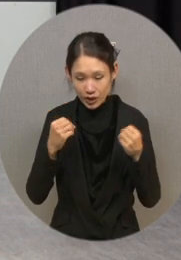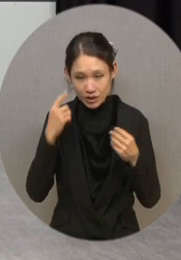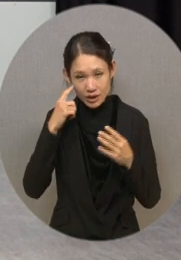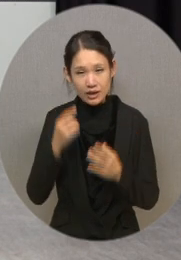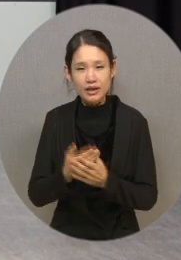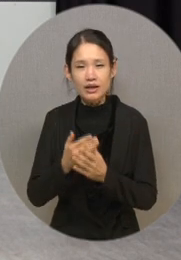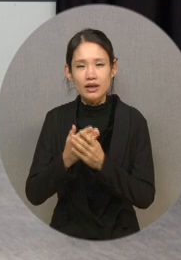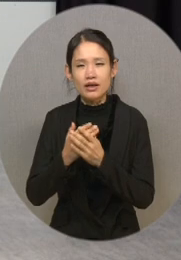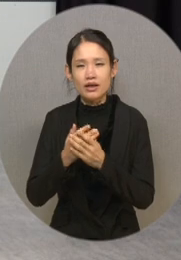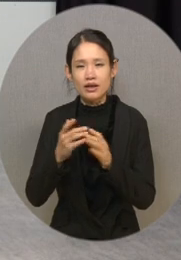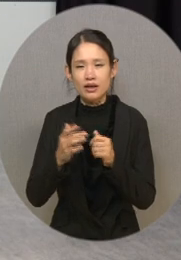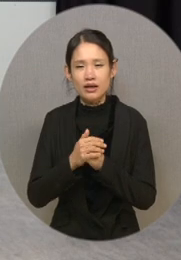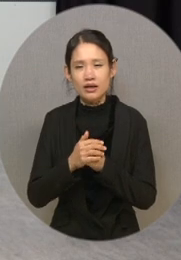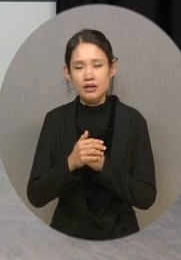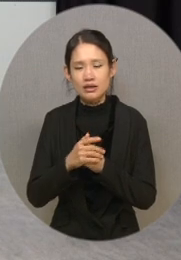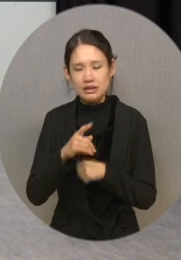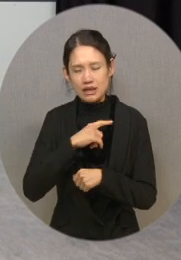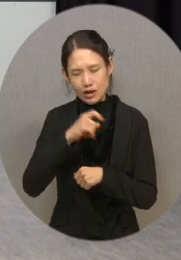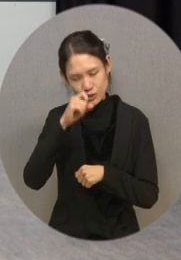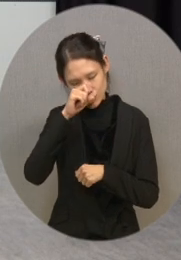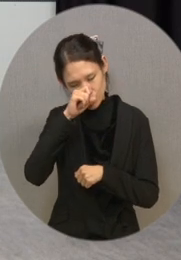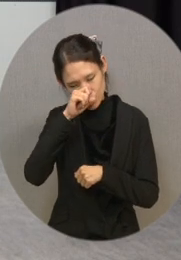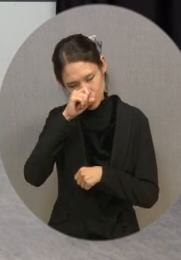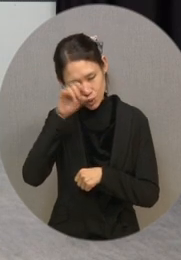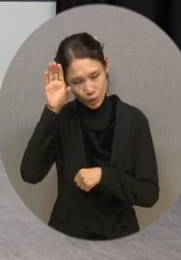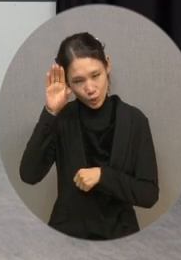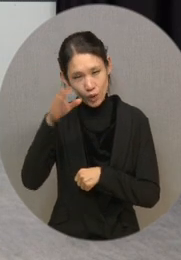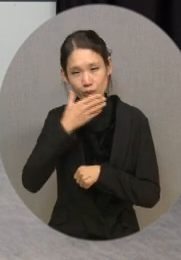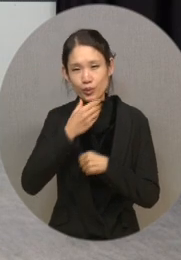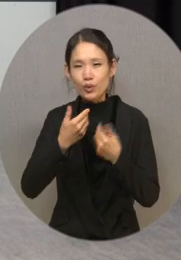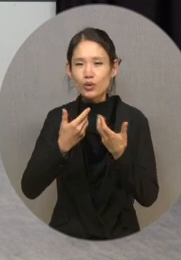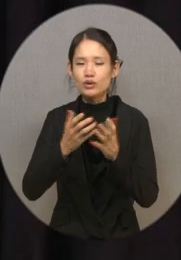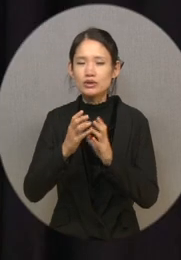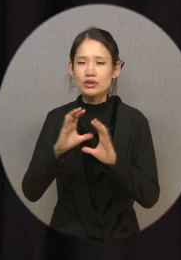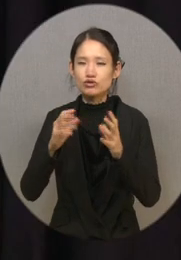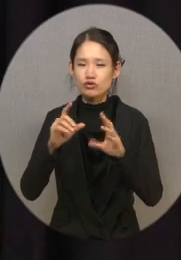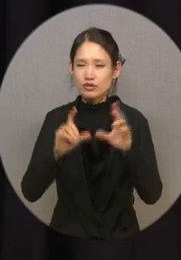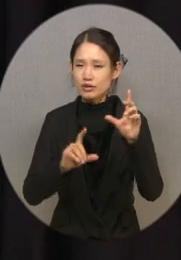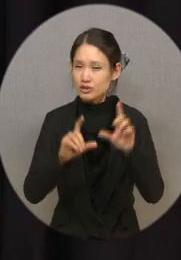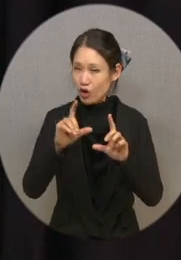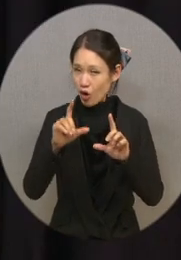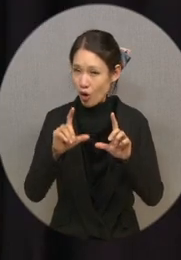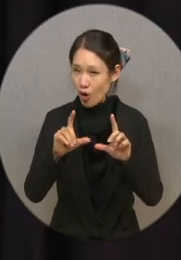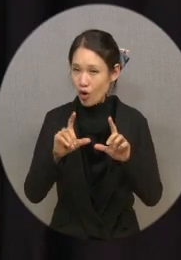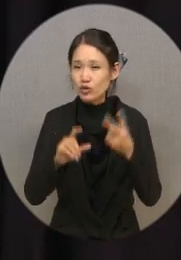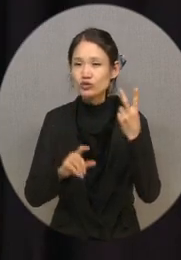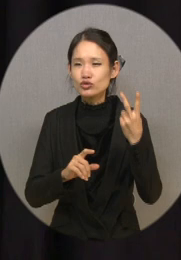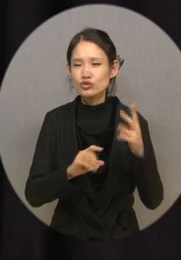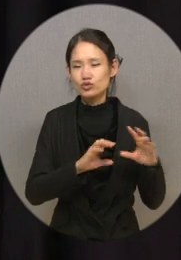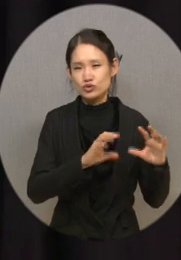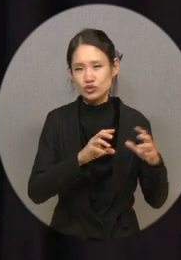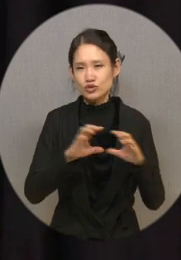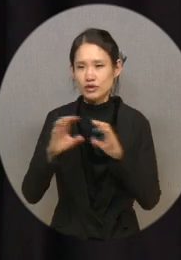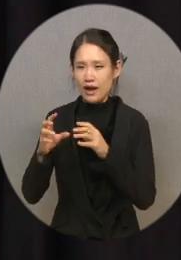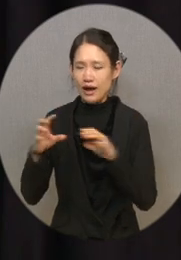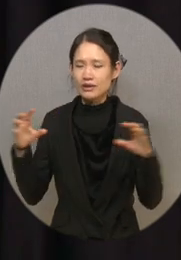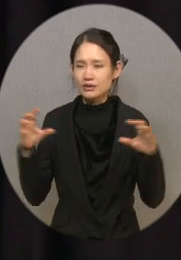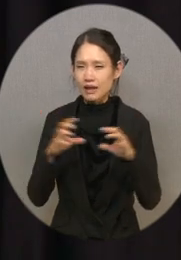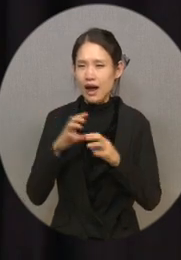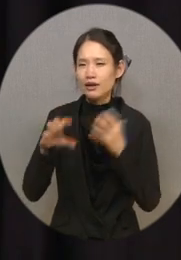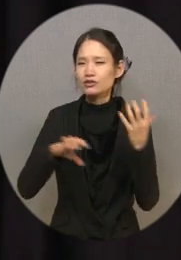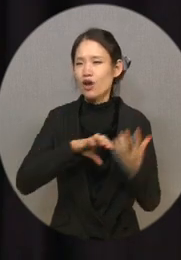합니다. 그래서 그 이상적인 복지 국가 형태로는 저는 이 두 개가 섞은 게 좋겠다.